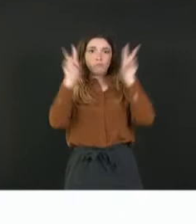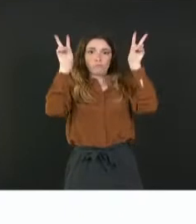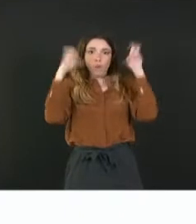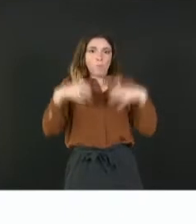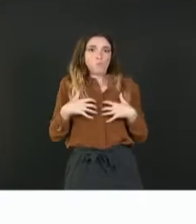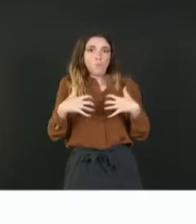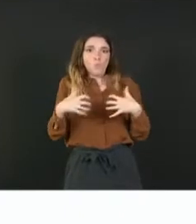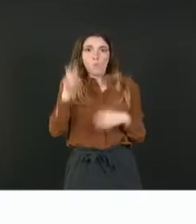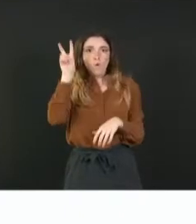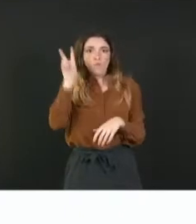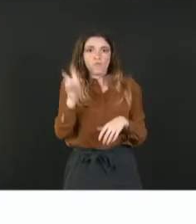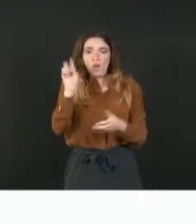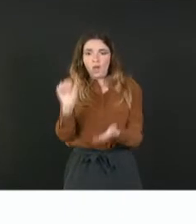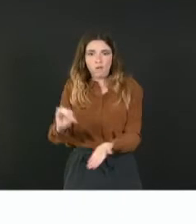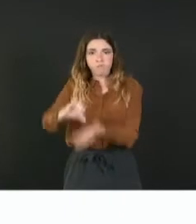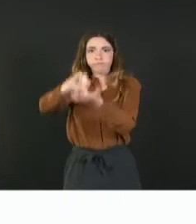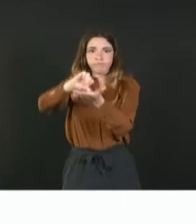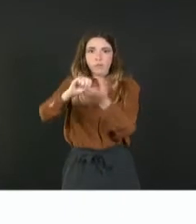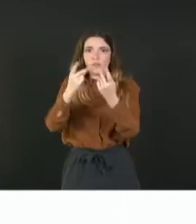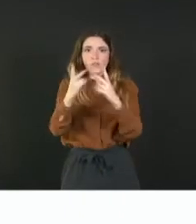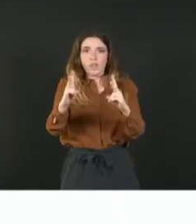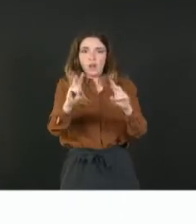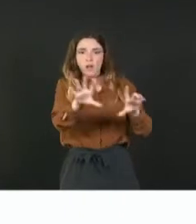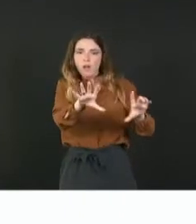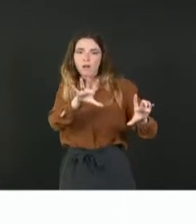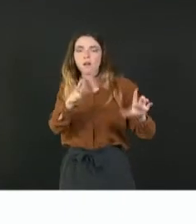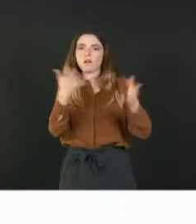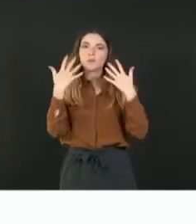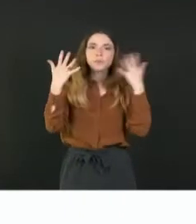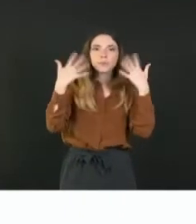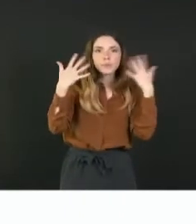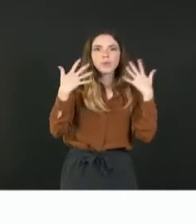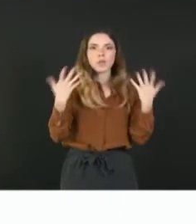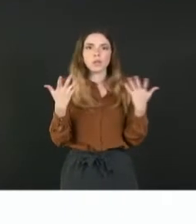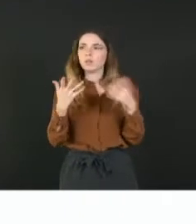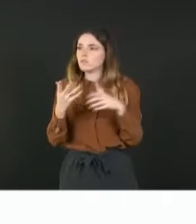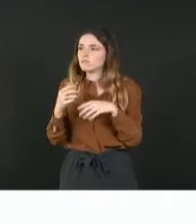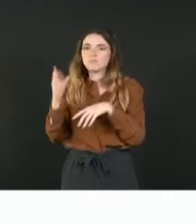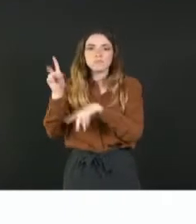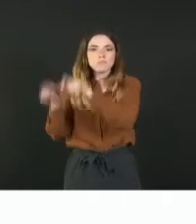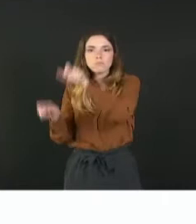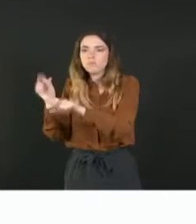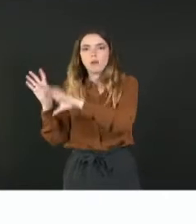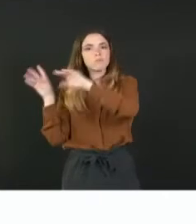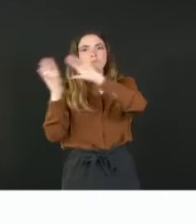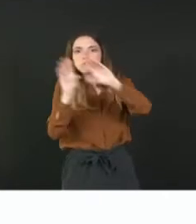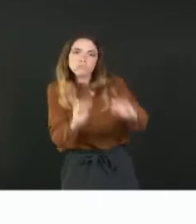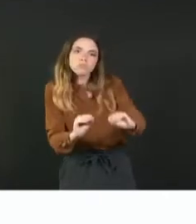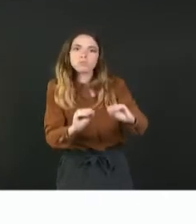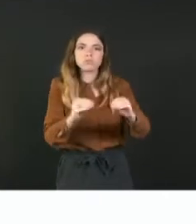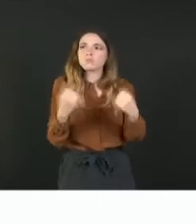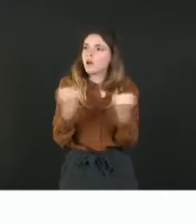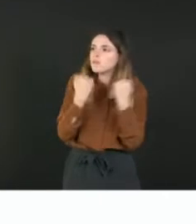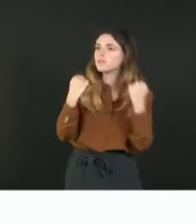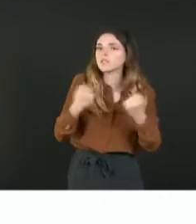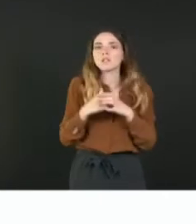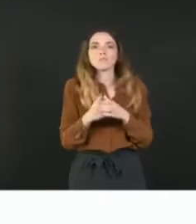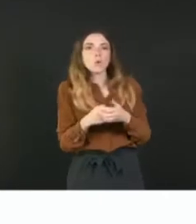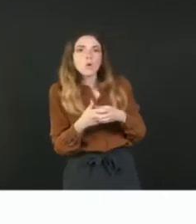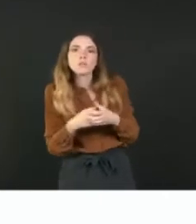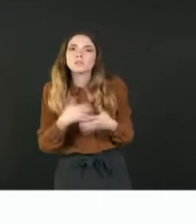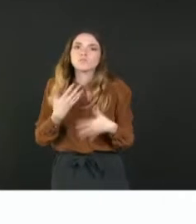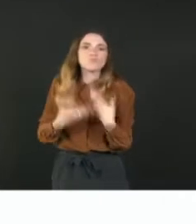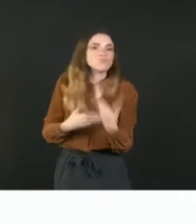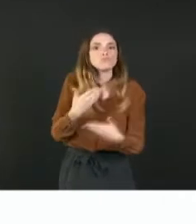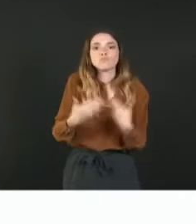métropole, de loisirs, bien sûr, les différentes activités qu'il peut y avoir en forêt pour les habitants de la métropole, mais également pour ceux